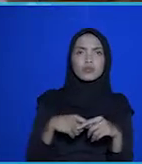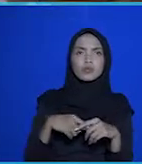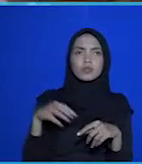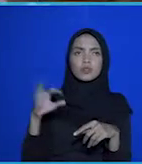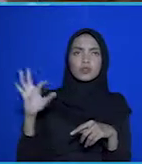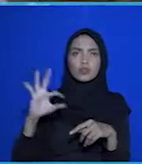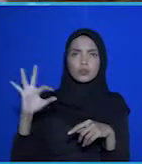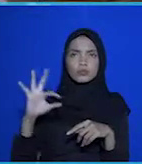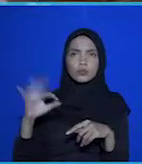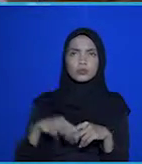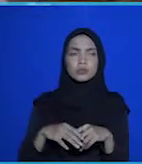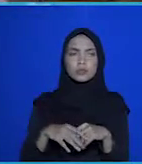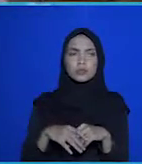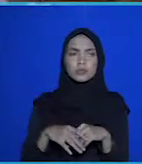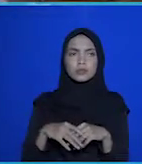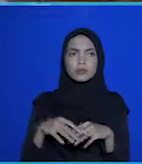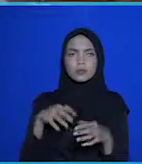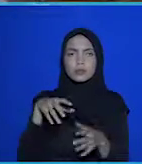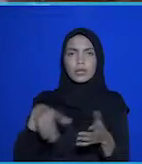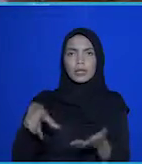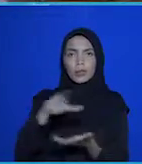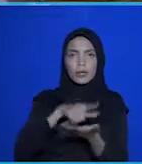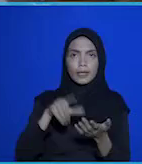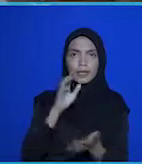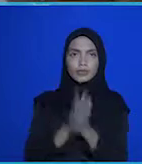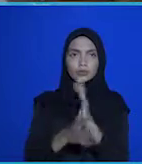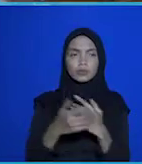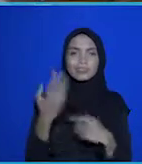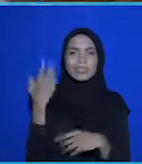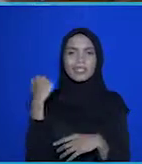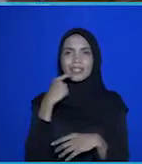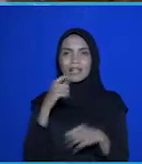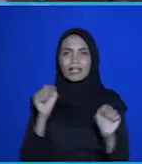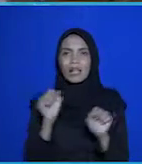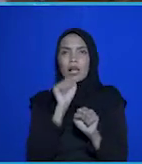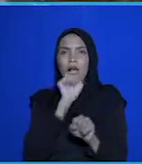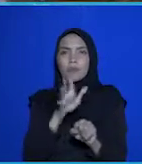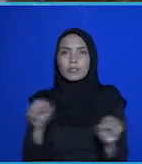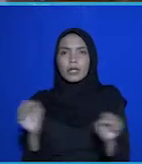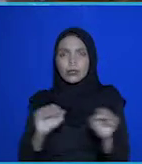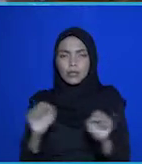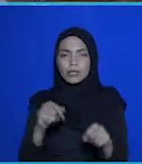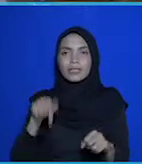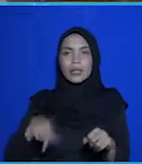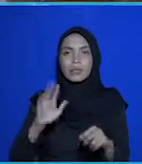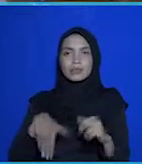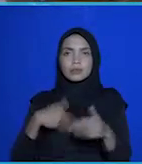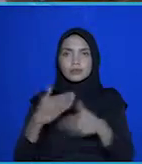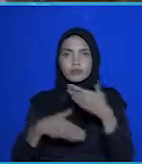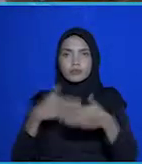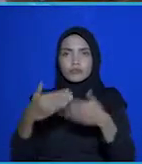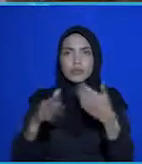on-site sanitation istilahnya di lapangan. Nah, itu periode tanggap darurat. Ini masih berjalan sampai saat ini.